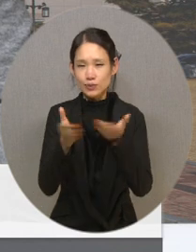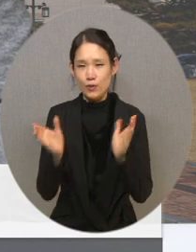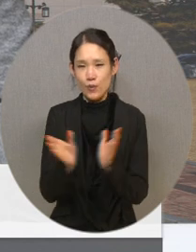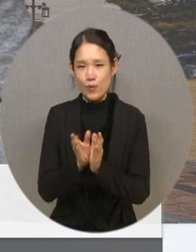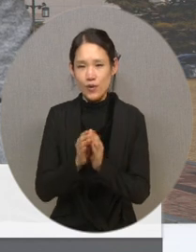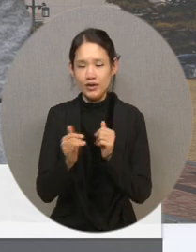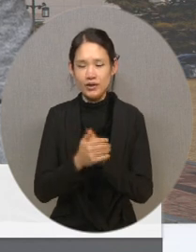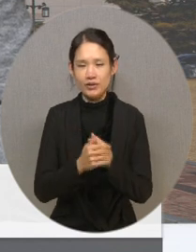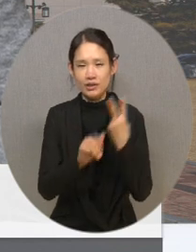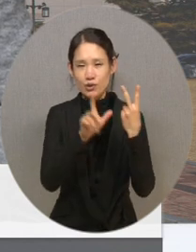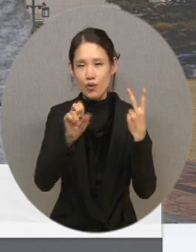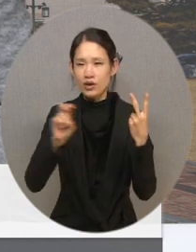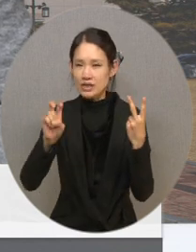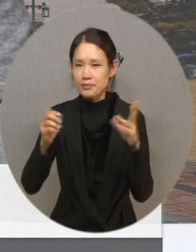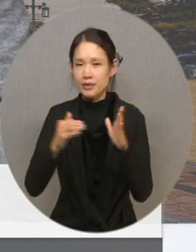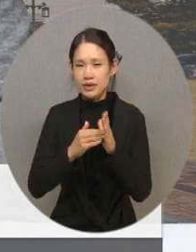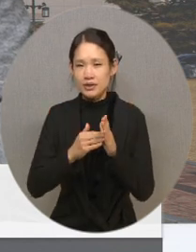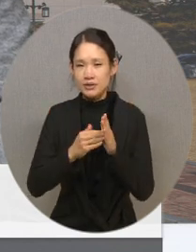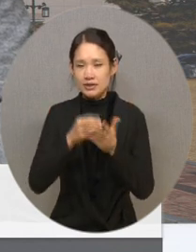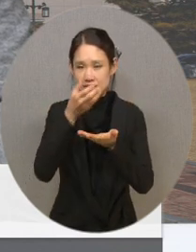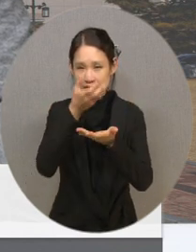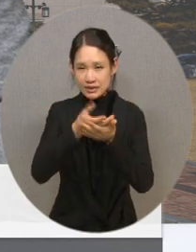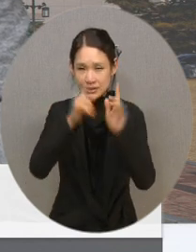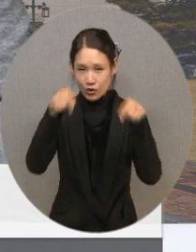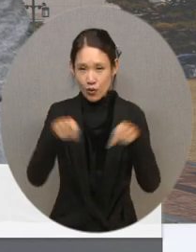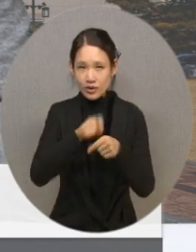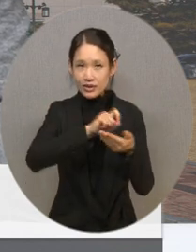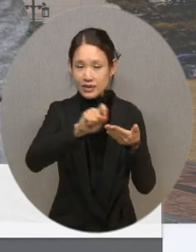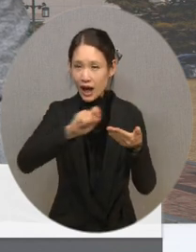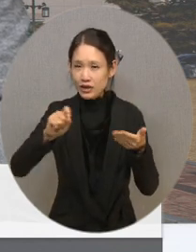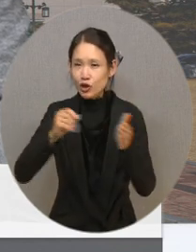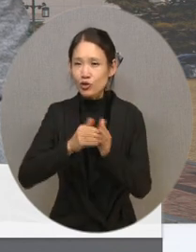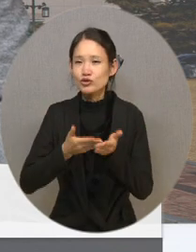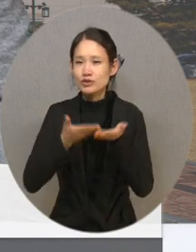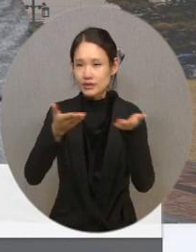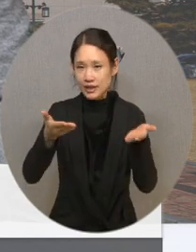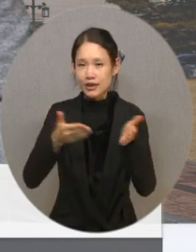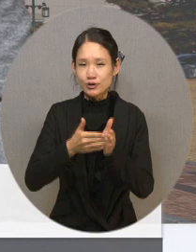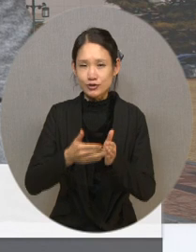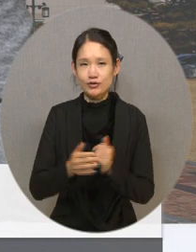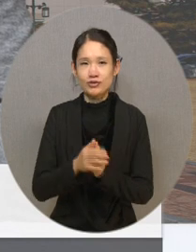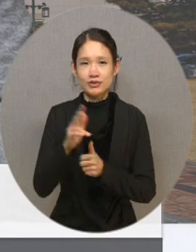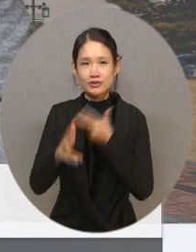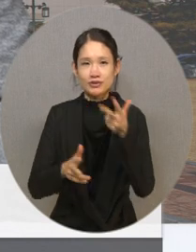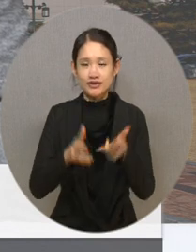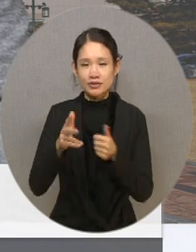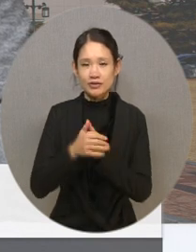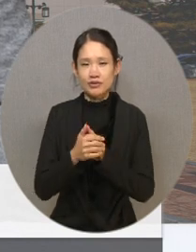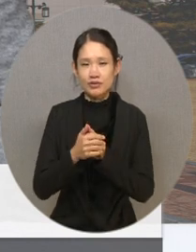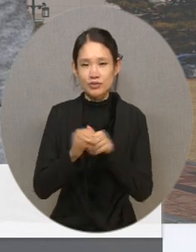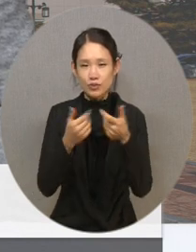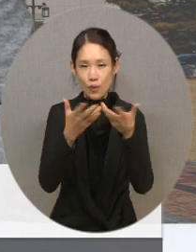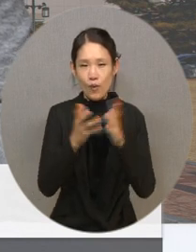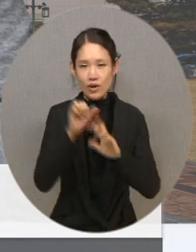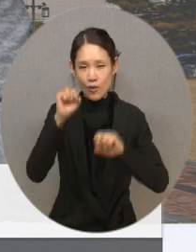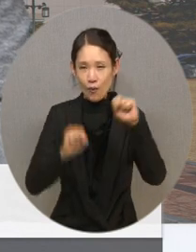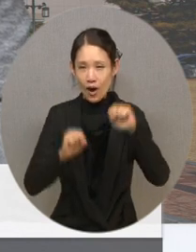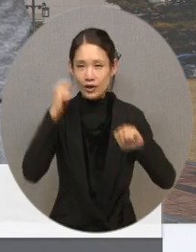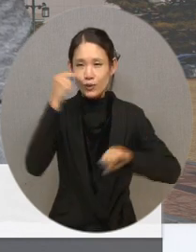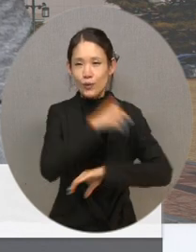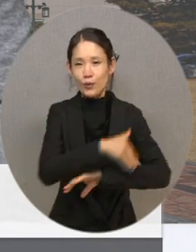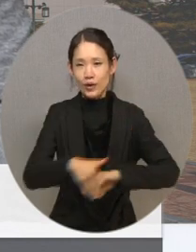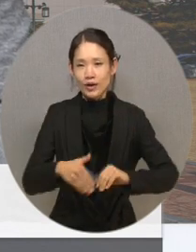오는 20일까지 지원서를 작성 후 제출하면 됩니다. 이 사업은 동아리 활동계획 차별화